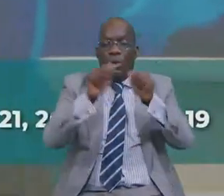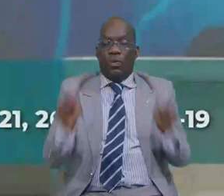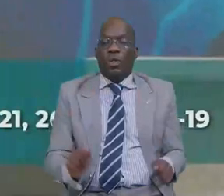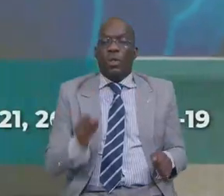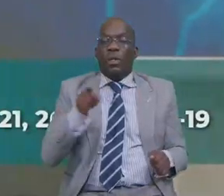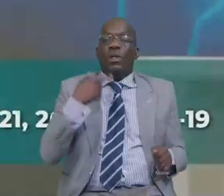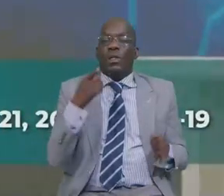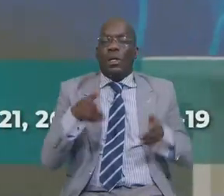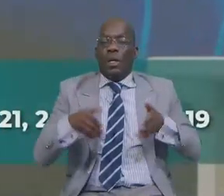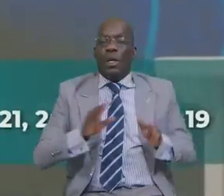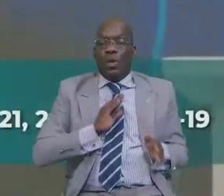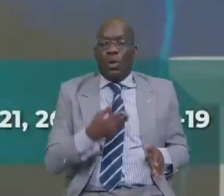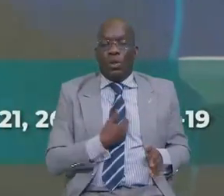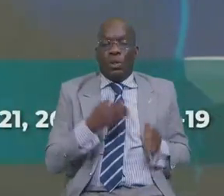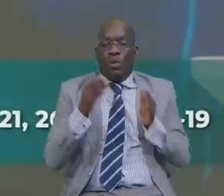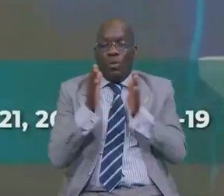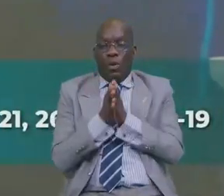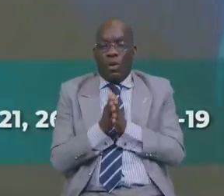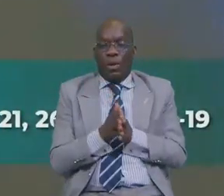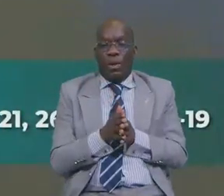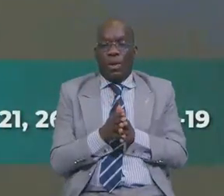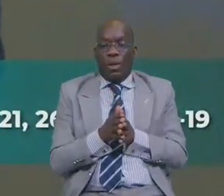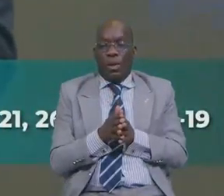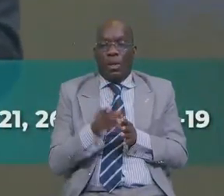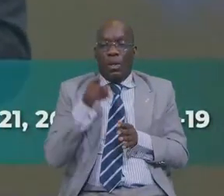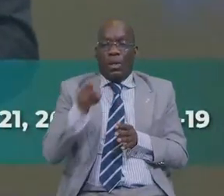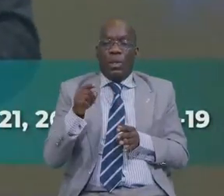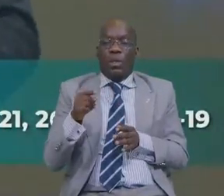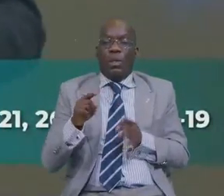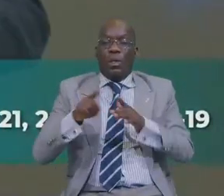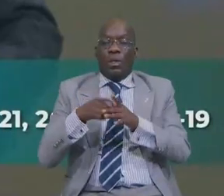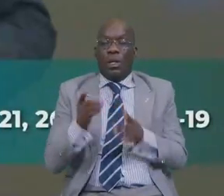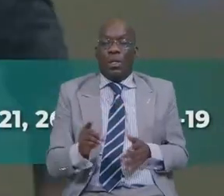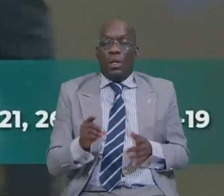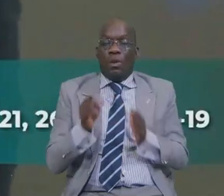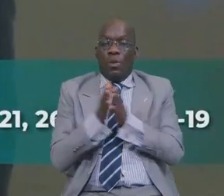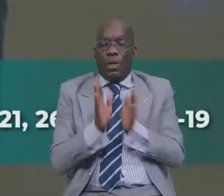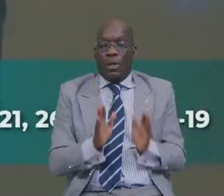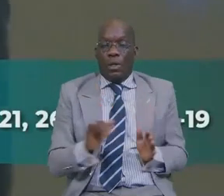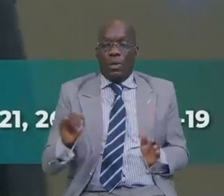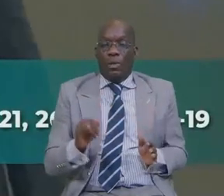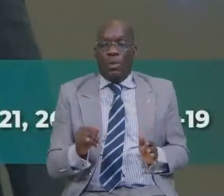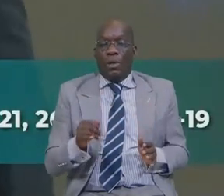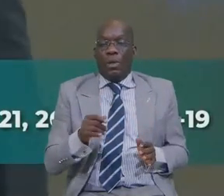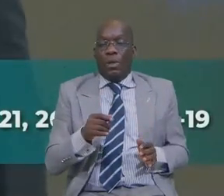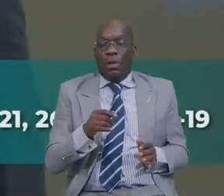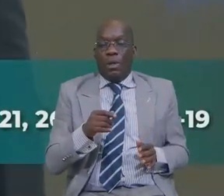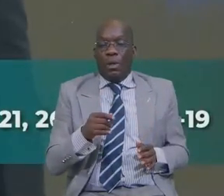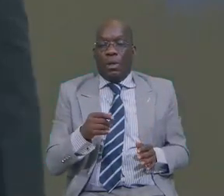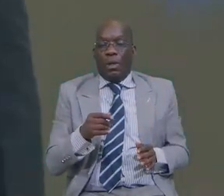prions. Il a commencé à prier comme il priait avant. Parce que j'étais derrière